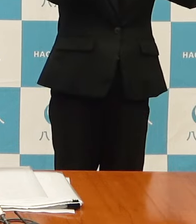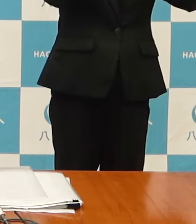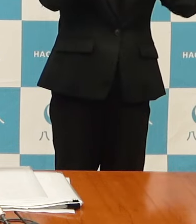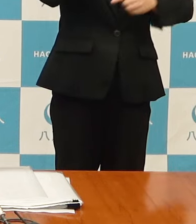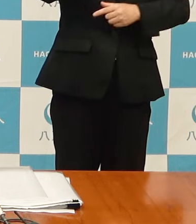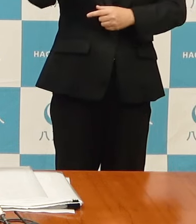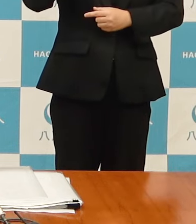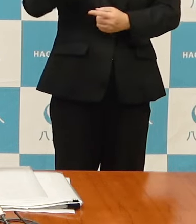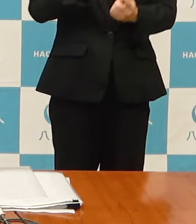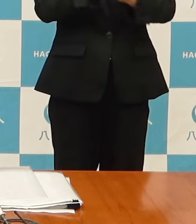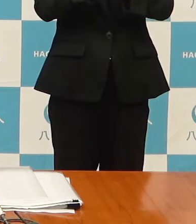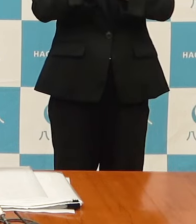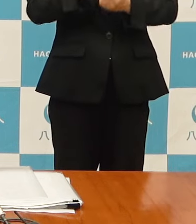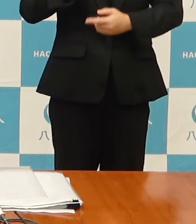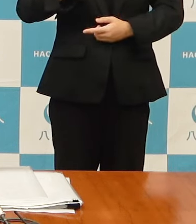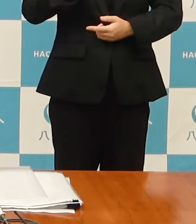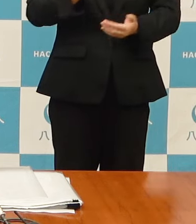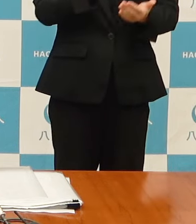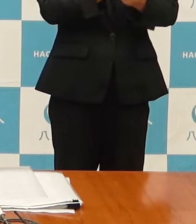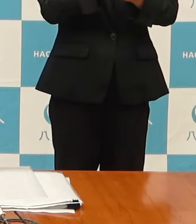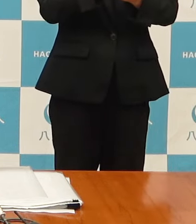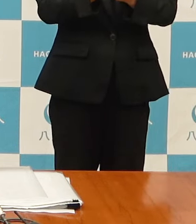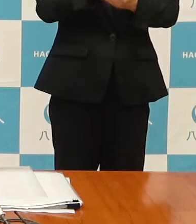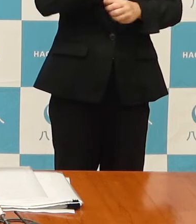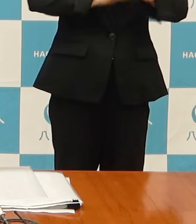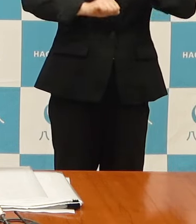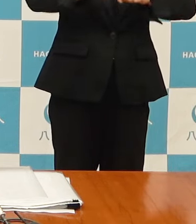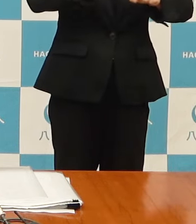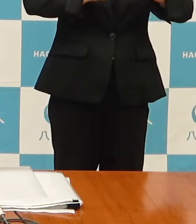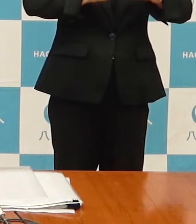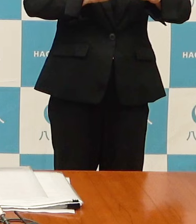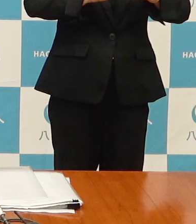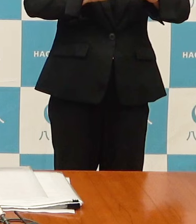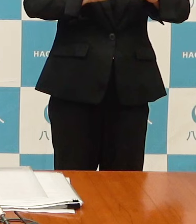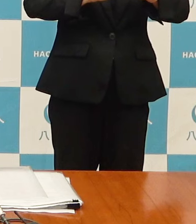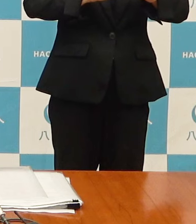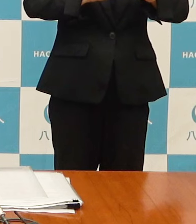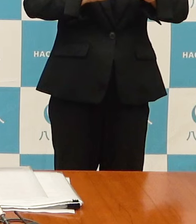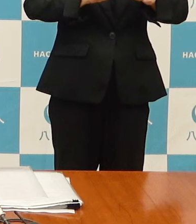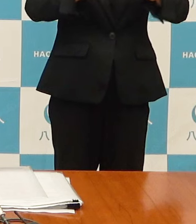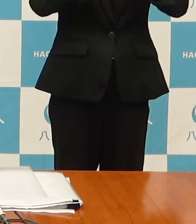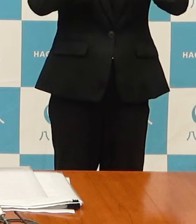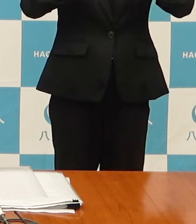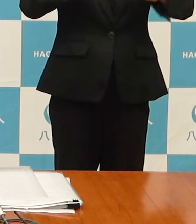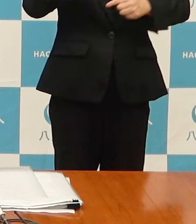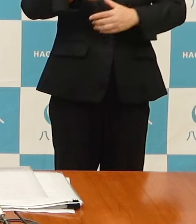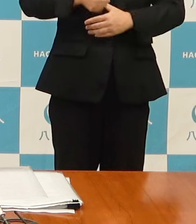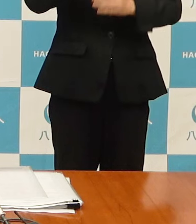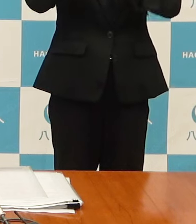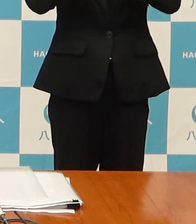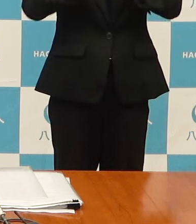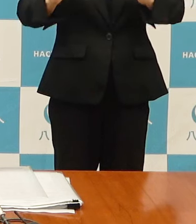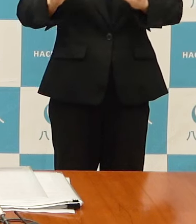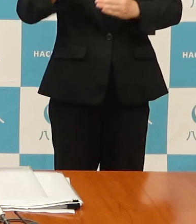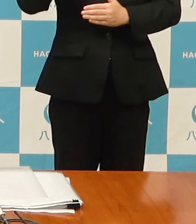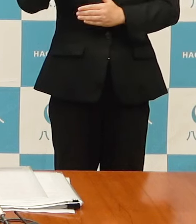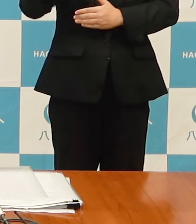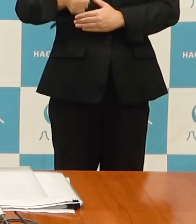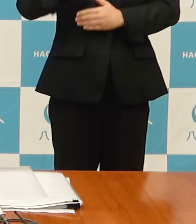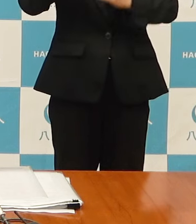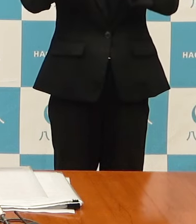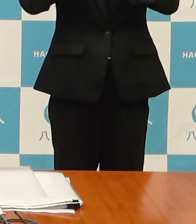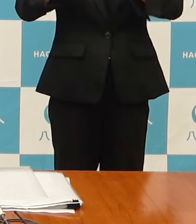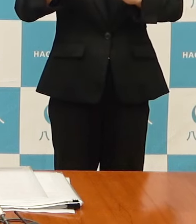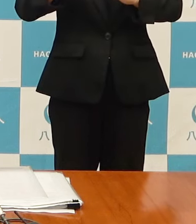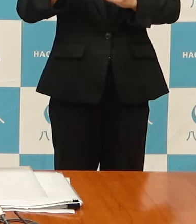に対する投資の要望活動につきましてはこれまでも全国市長会や青森県市長会